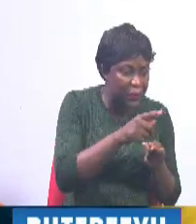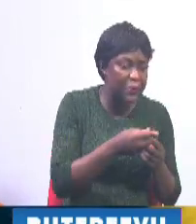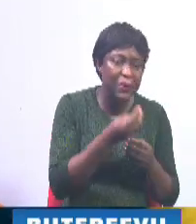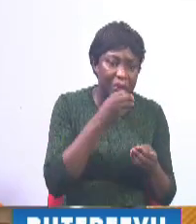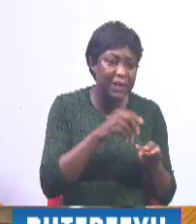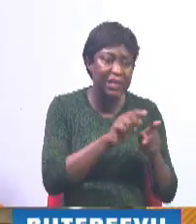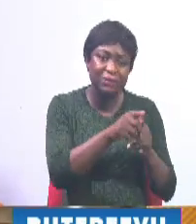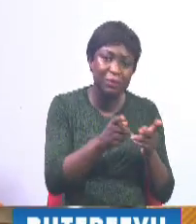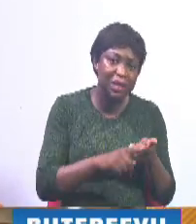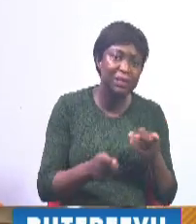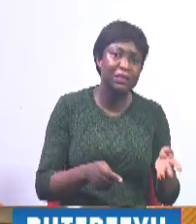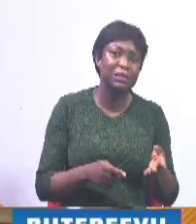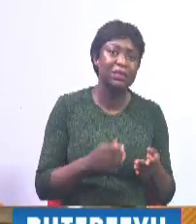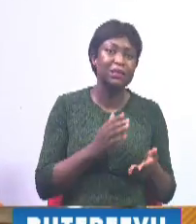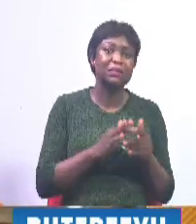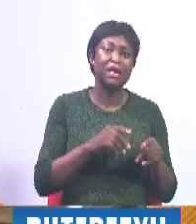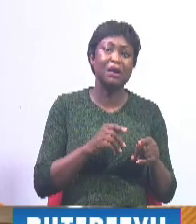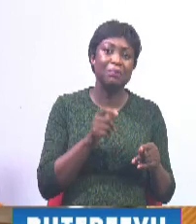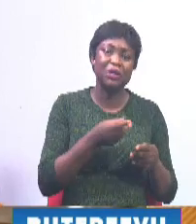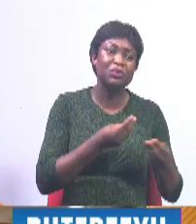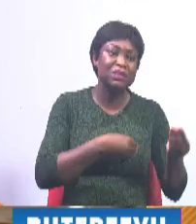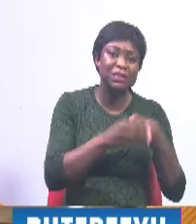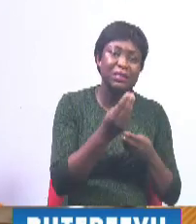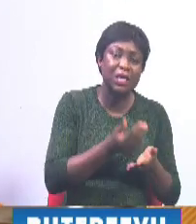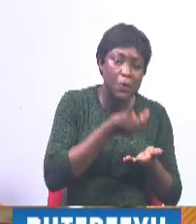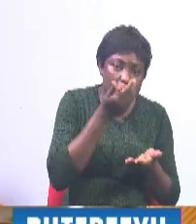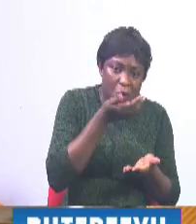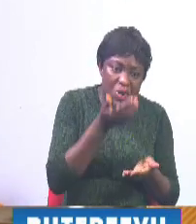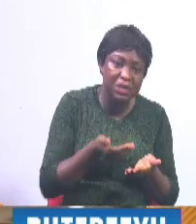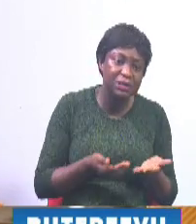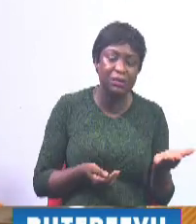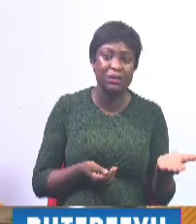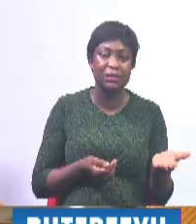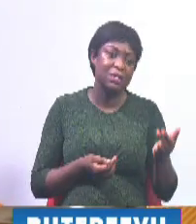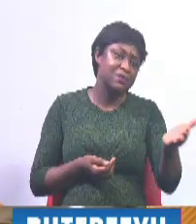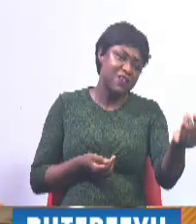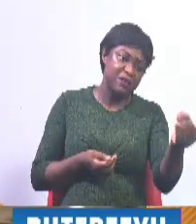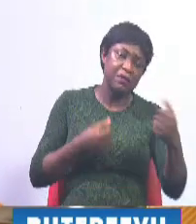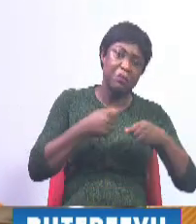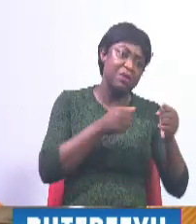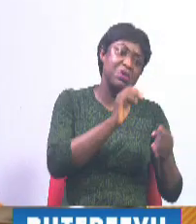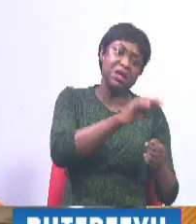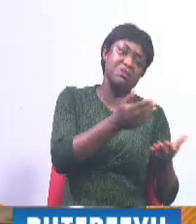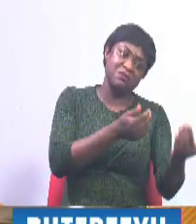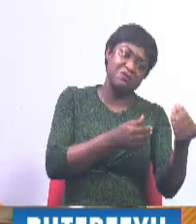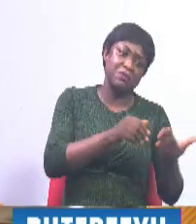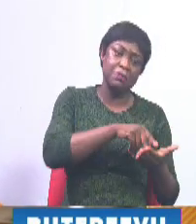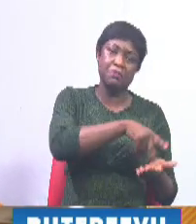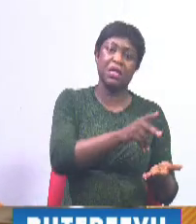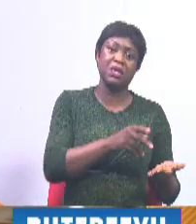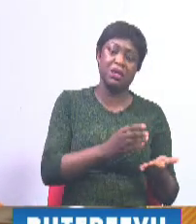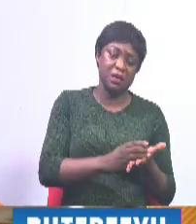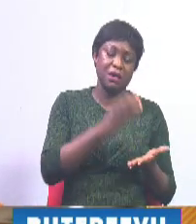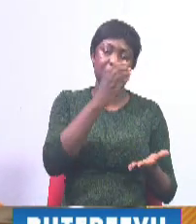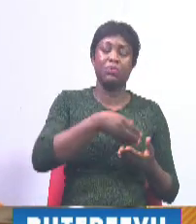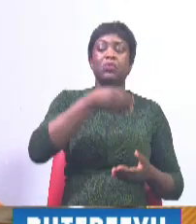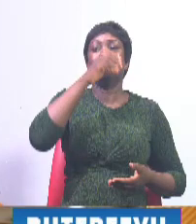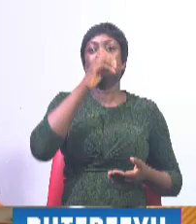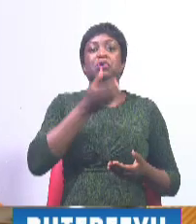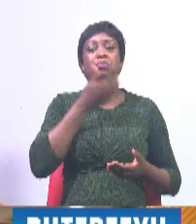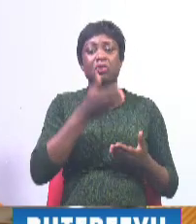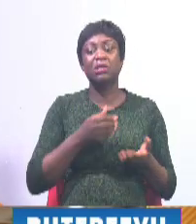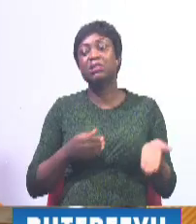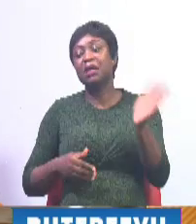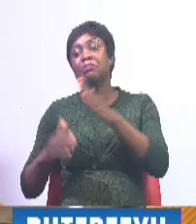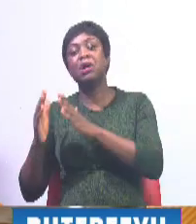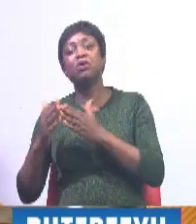w'obuugi ayitawo wano ebiseera ebimu ogenda okulaba nga mugaye sooka ojje nga atekayo ekikopo agenda okudda eka